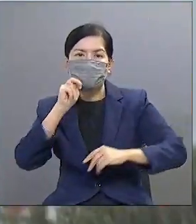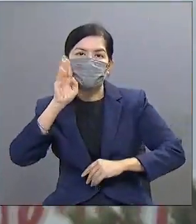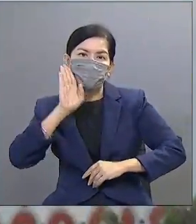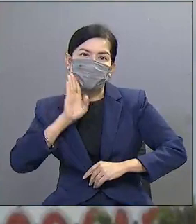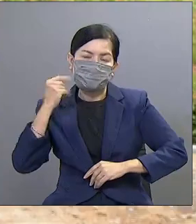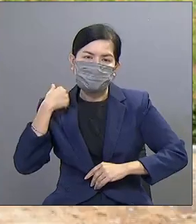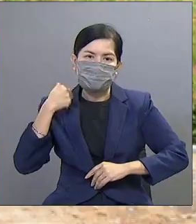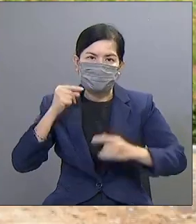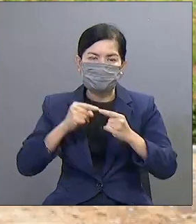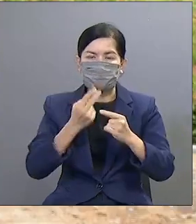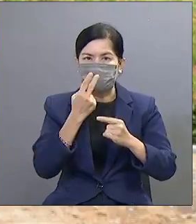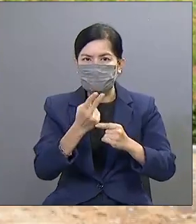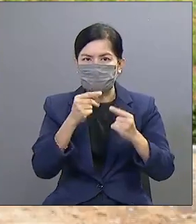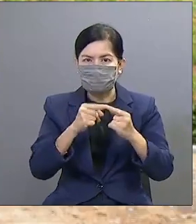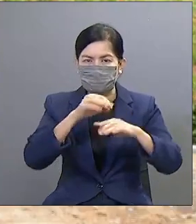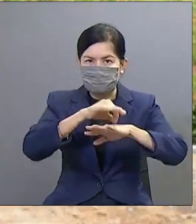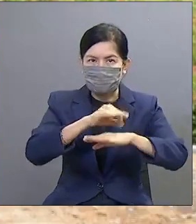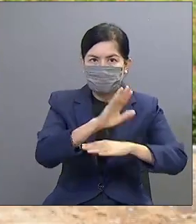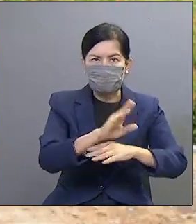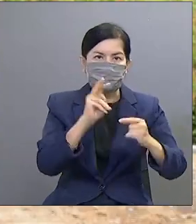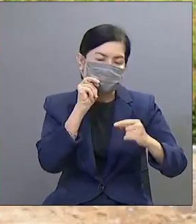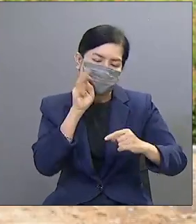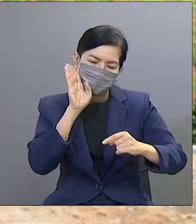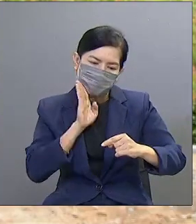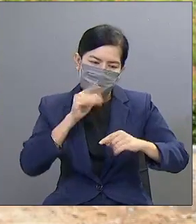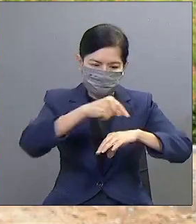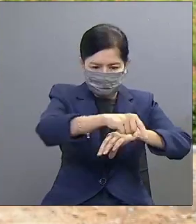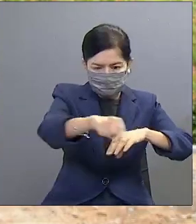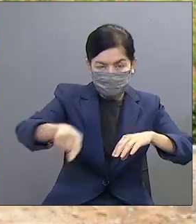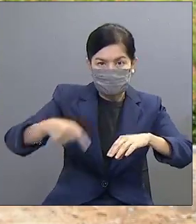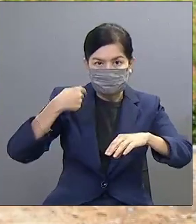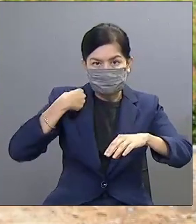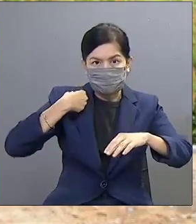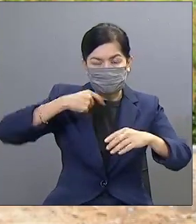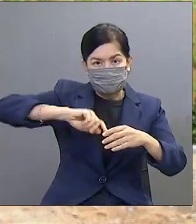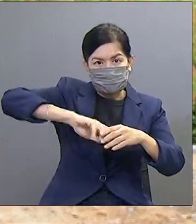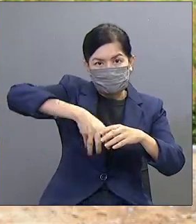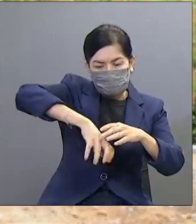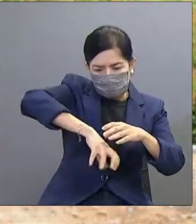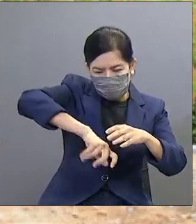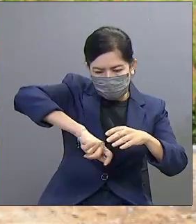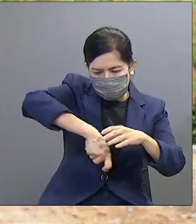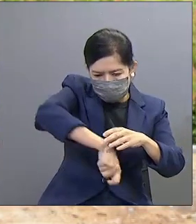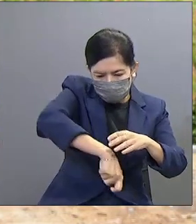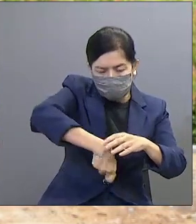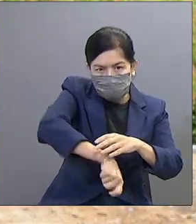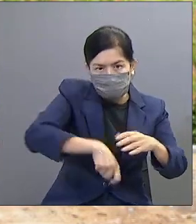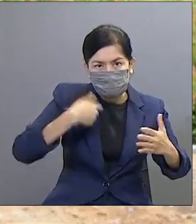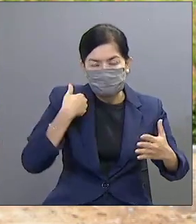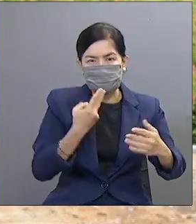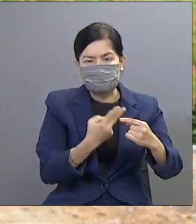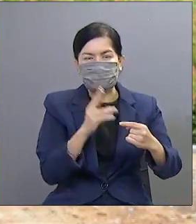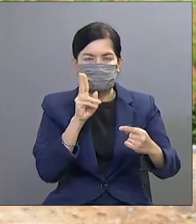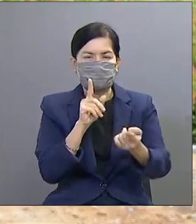้ดิน รวมทั้งน้ข้มอไปกุจเจอบเราเป็ที่นจบดีว่าเราได้พบน้ำใ Millenniumคข